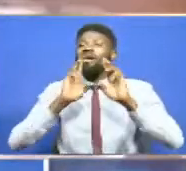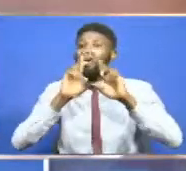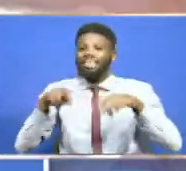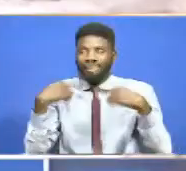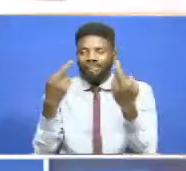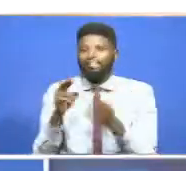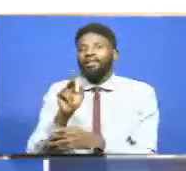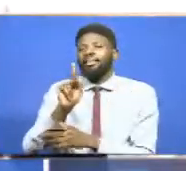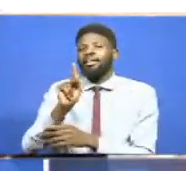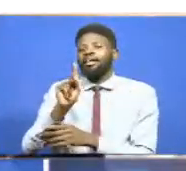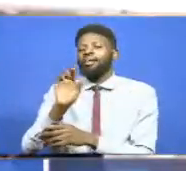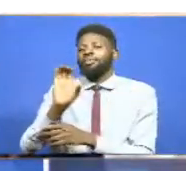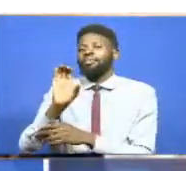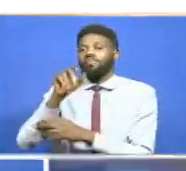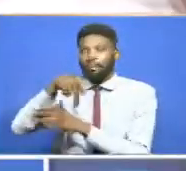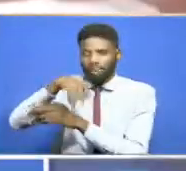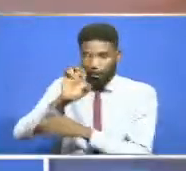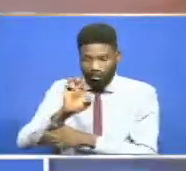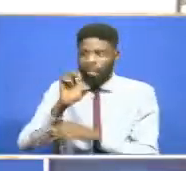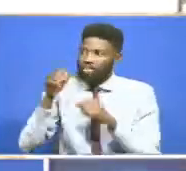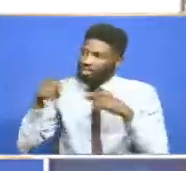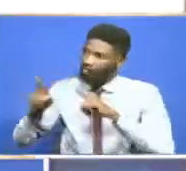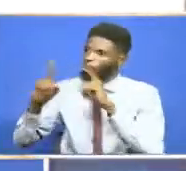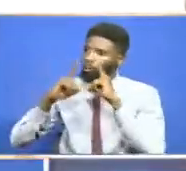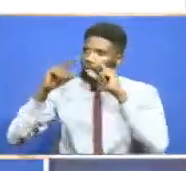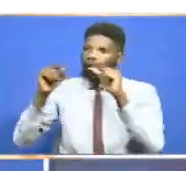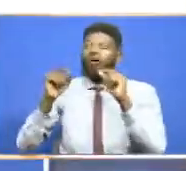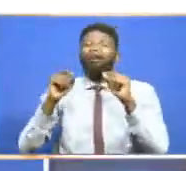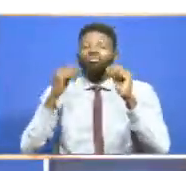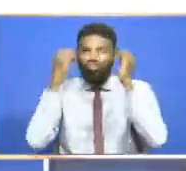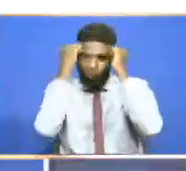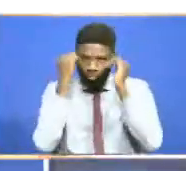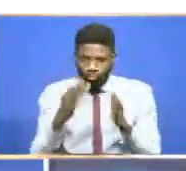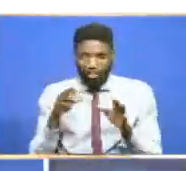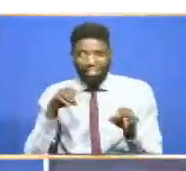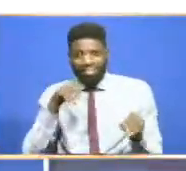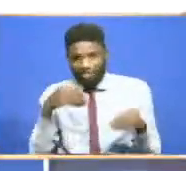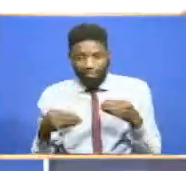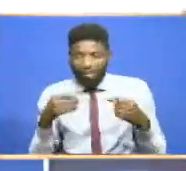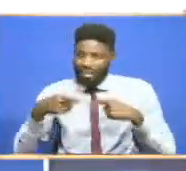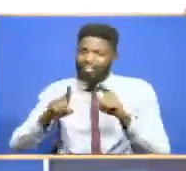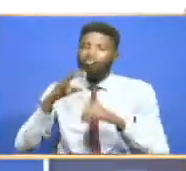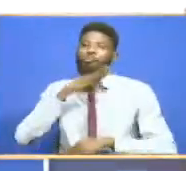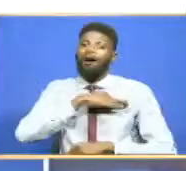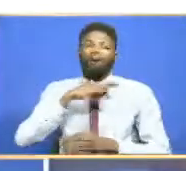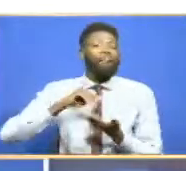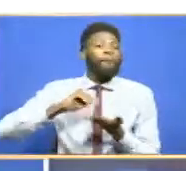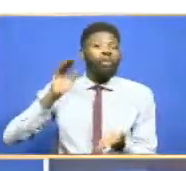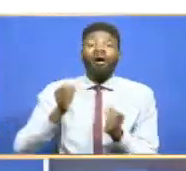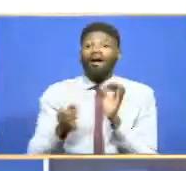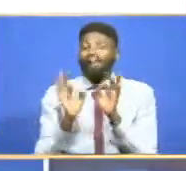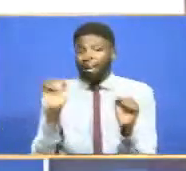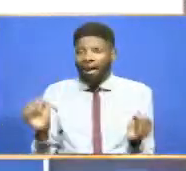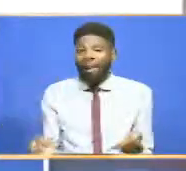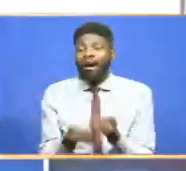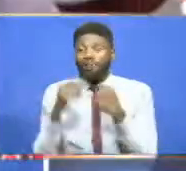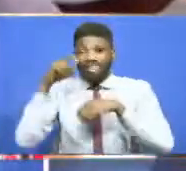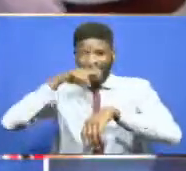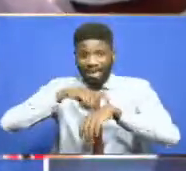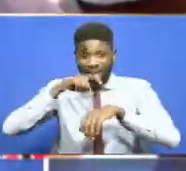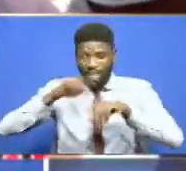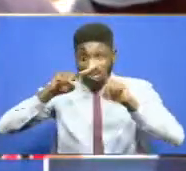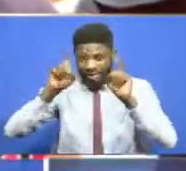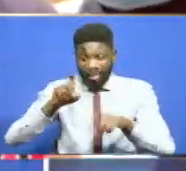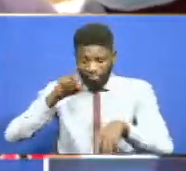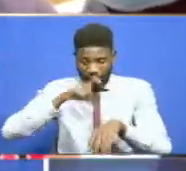KCPE. Joseph anasema wanafunzi wanaoishi na ulemavu watanufaika pakubwa iwapo kutaongezwa muda wakati wa mtihani.